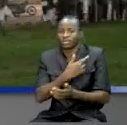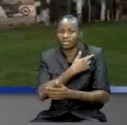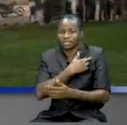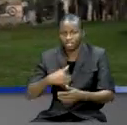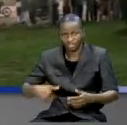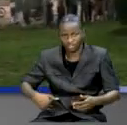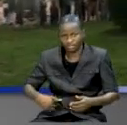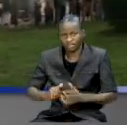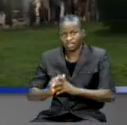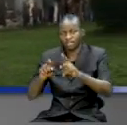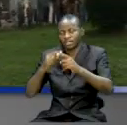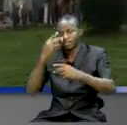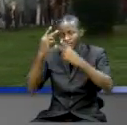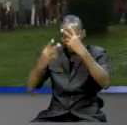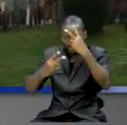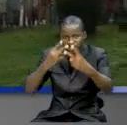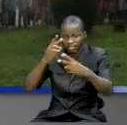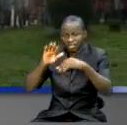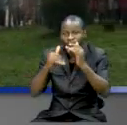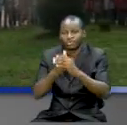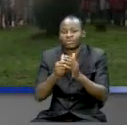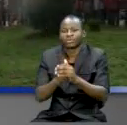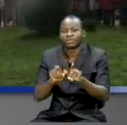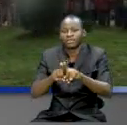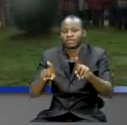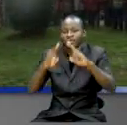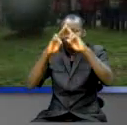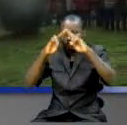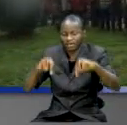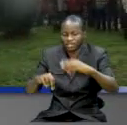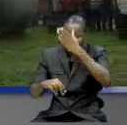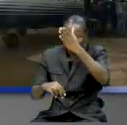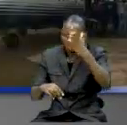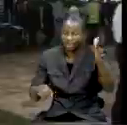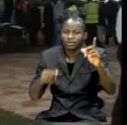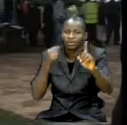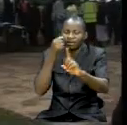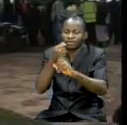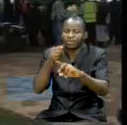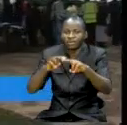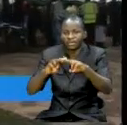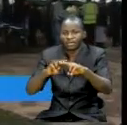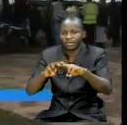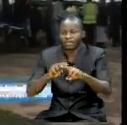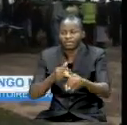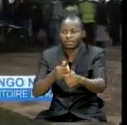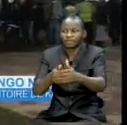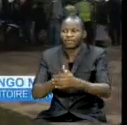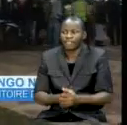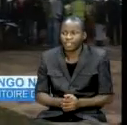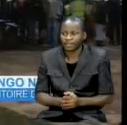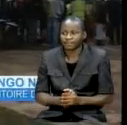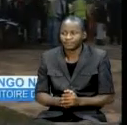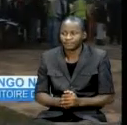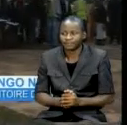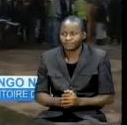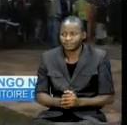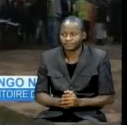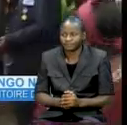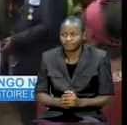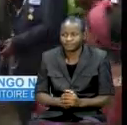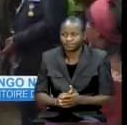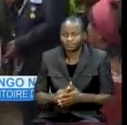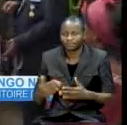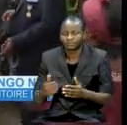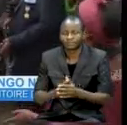différents regroupements de son ressort. Je vous propose ce compte-rendu de Consolat Kanja. Grand chef Kasongo Niembo revient d'une tournée dans le territoire